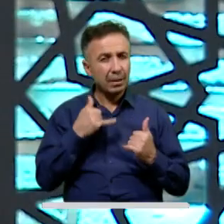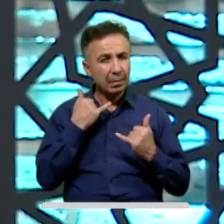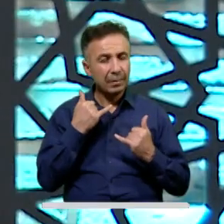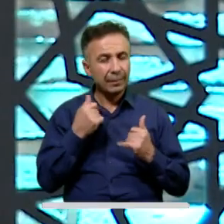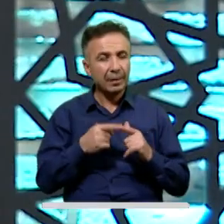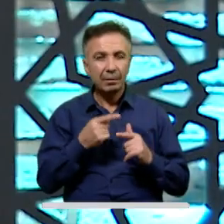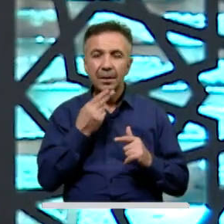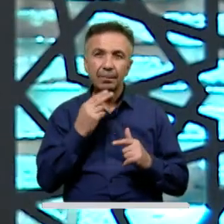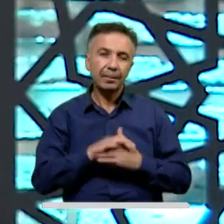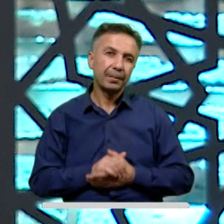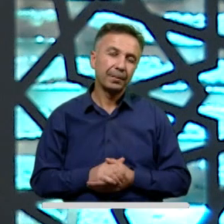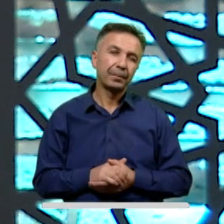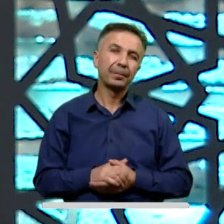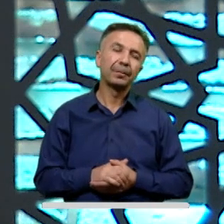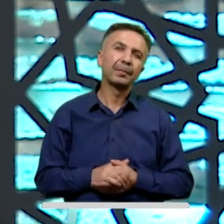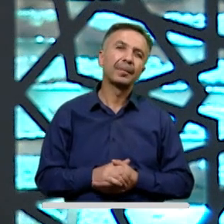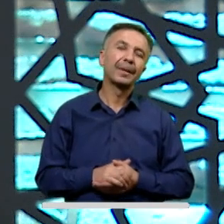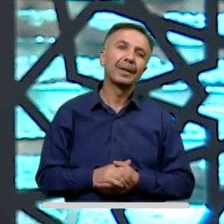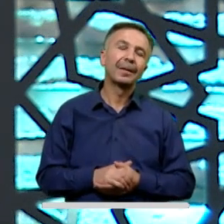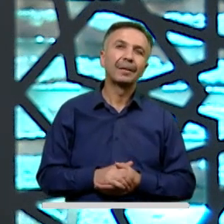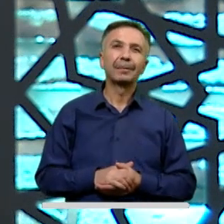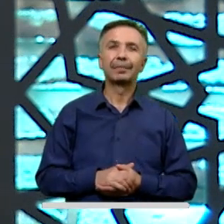Fatma Hanım telefon attığımızda. Hoş geldiniz.